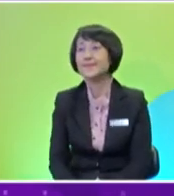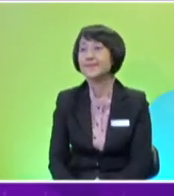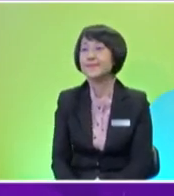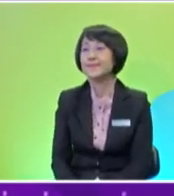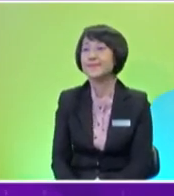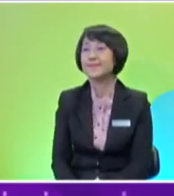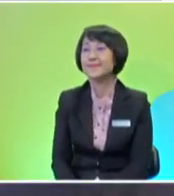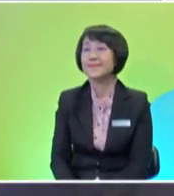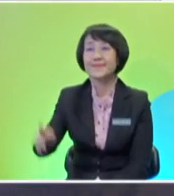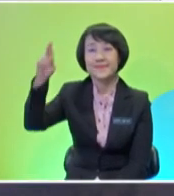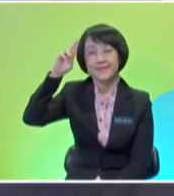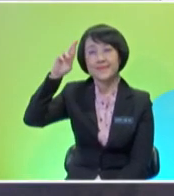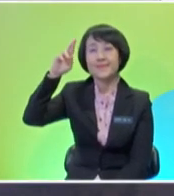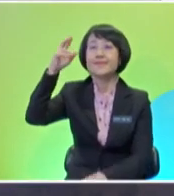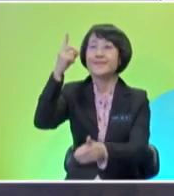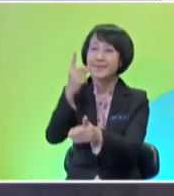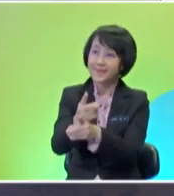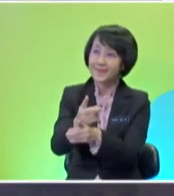betul betul